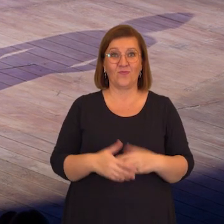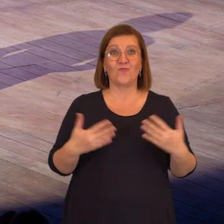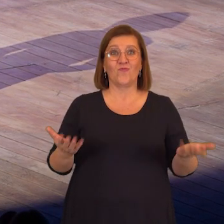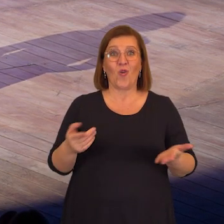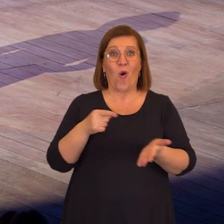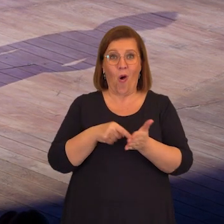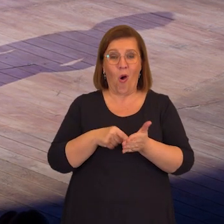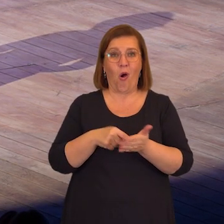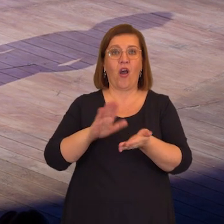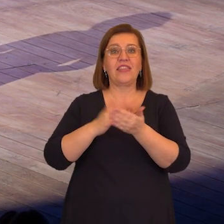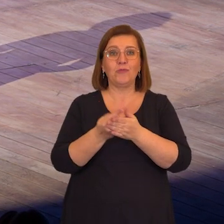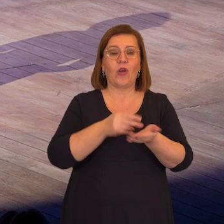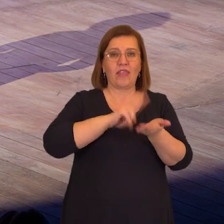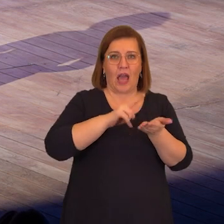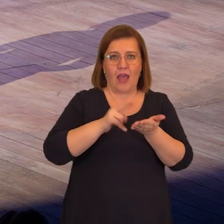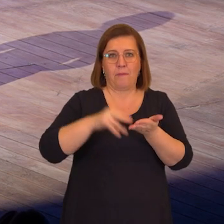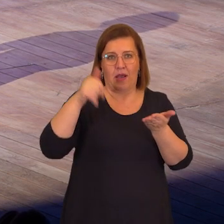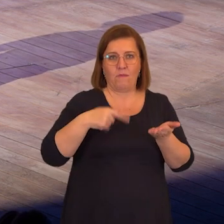Właśnie możecie owijać czyjeś szkolne śniadanie.